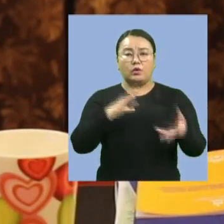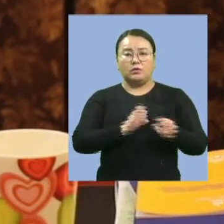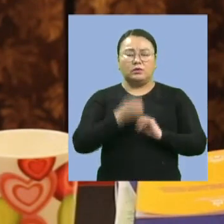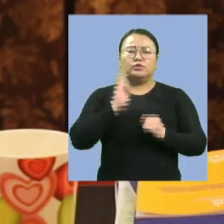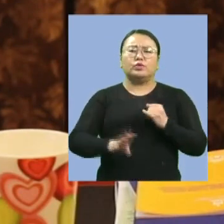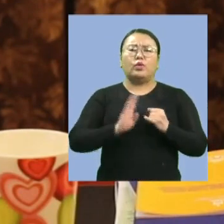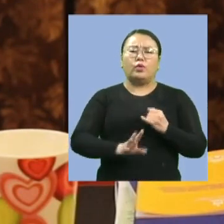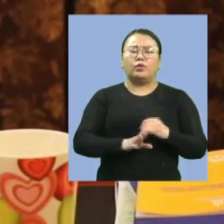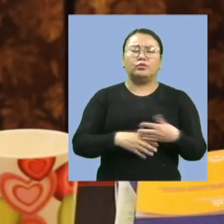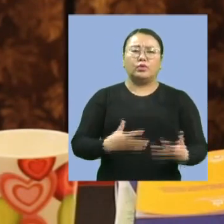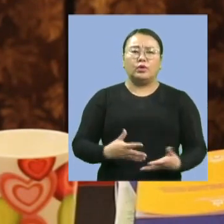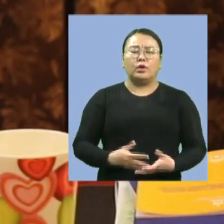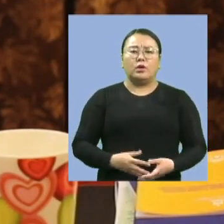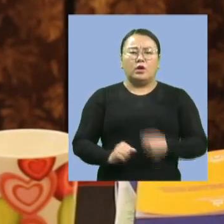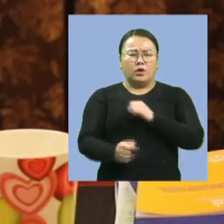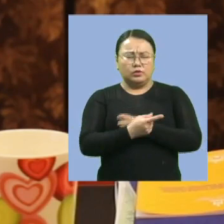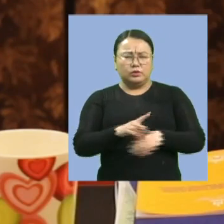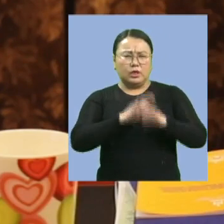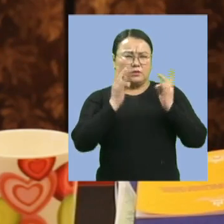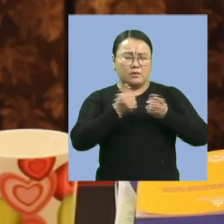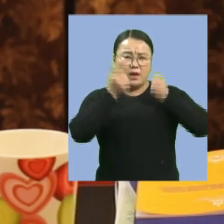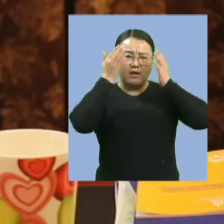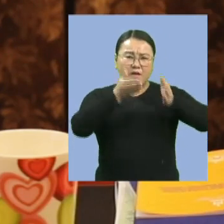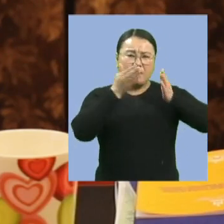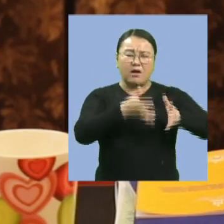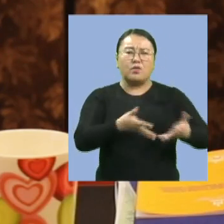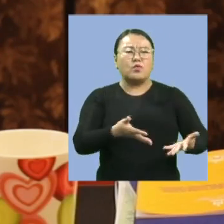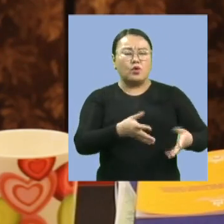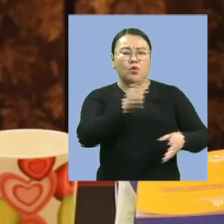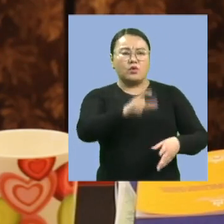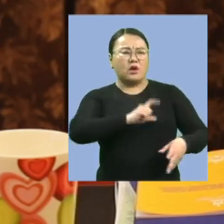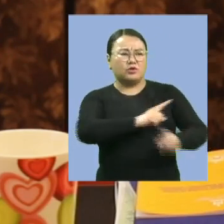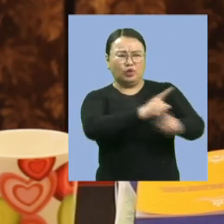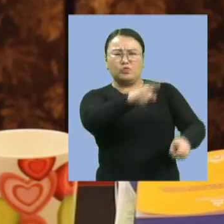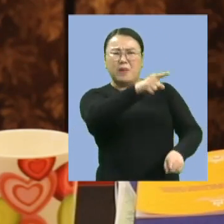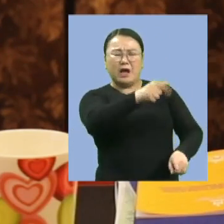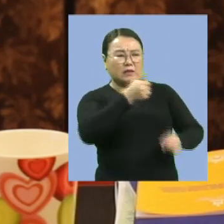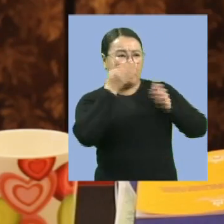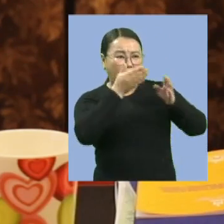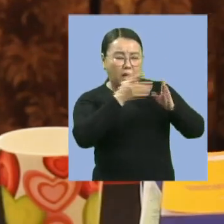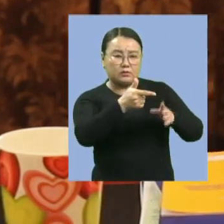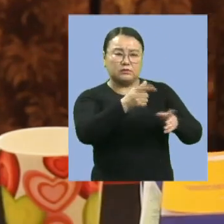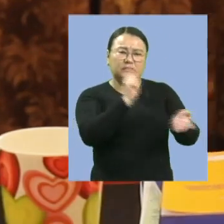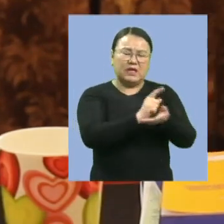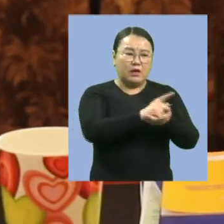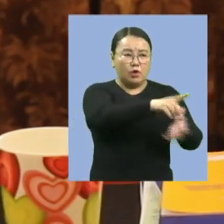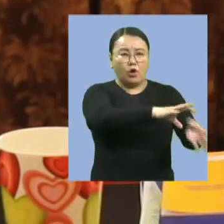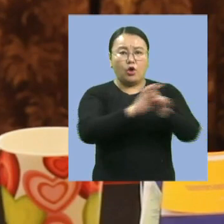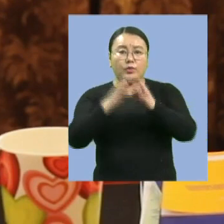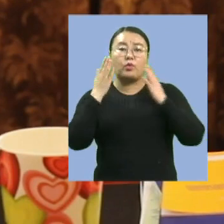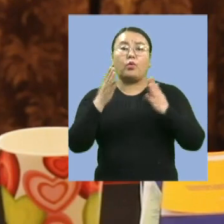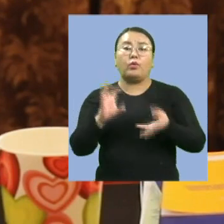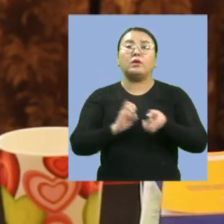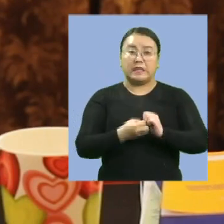үед онцгой нийгмийн анхаарал татаад байгаа хүний эрхийн зөрчлийн асуудлаар хуралдуулахыг санал хүсэе. За энэ